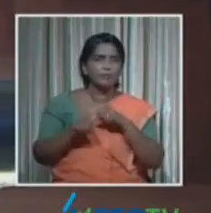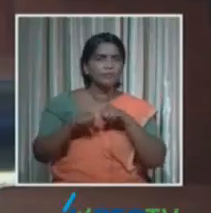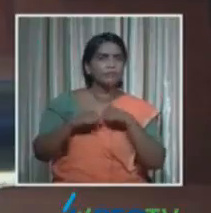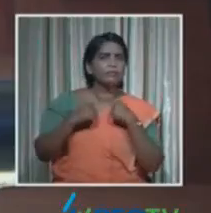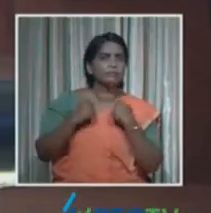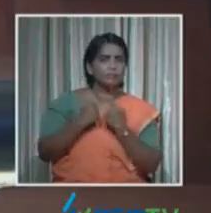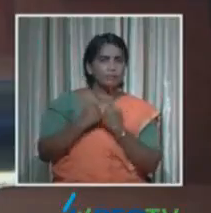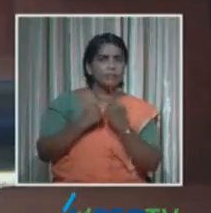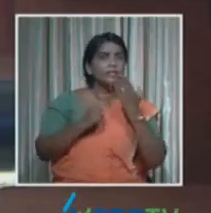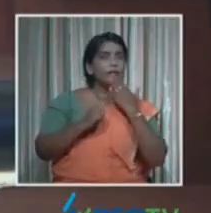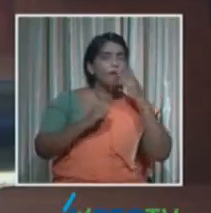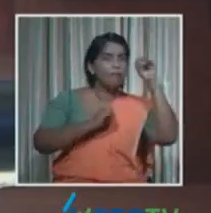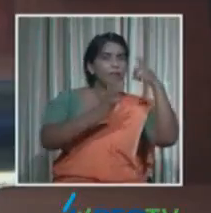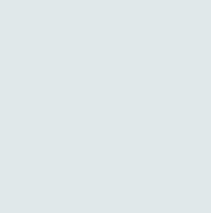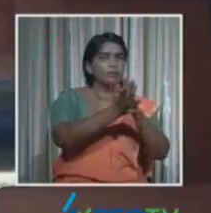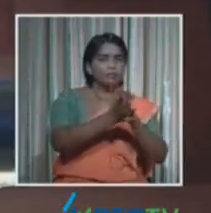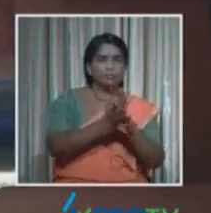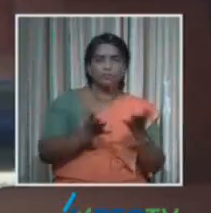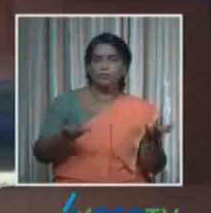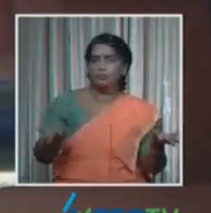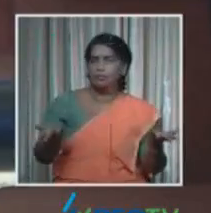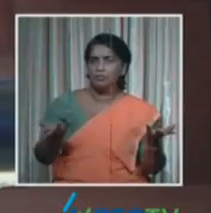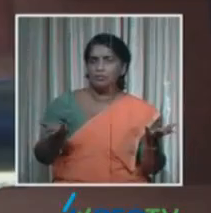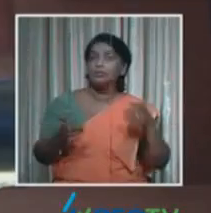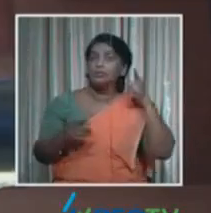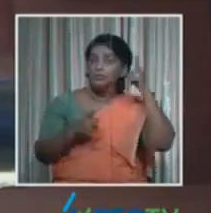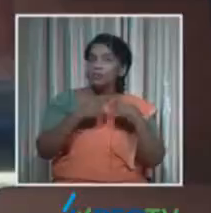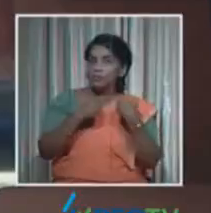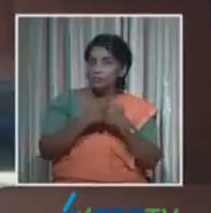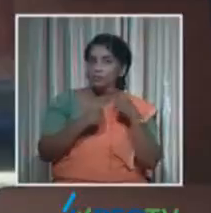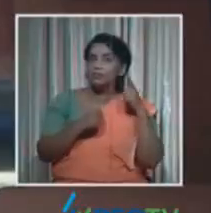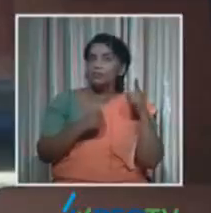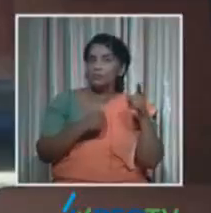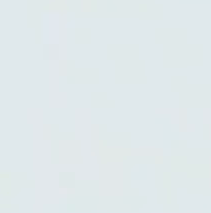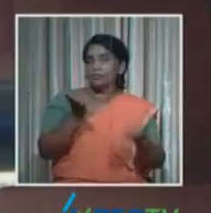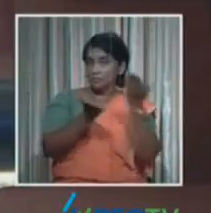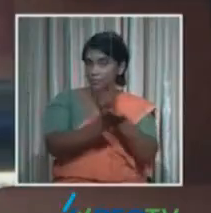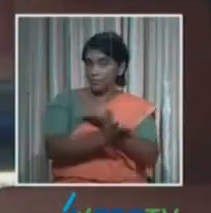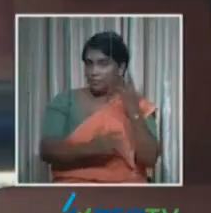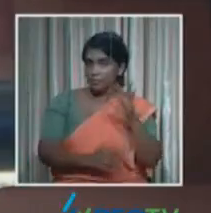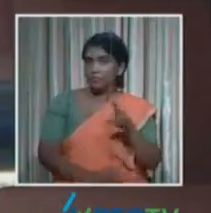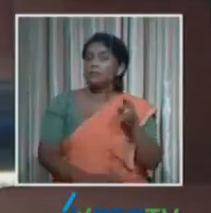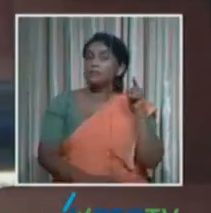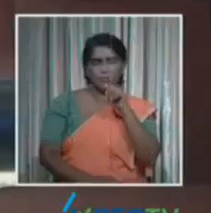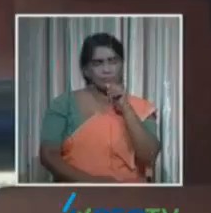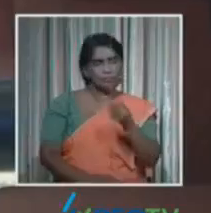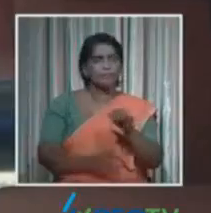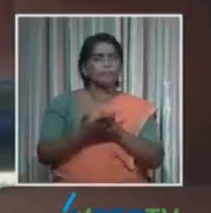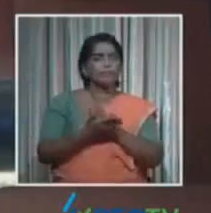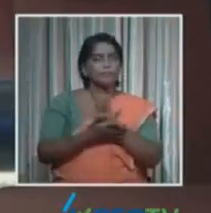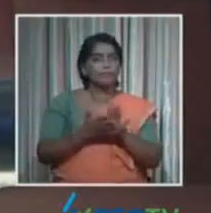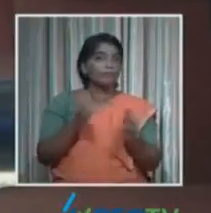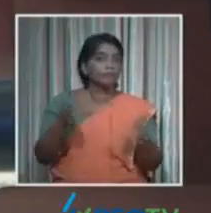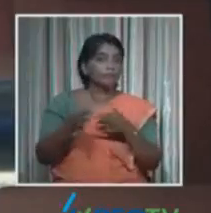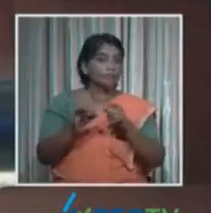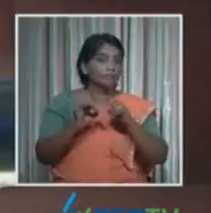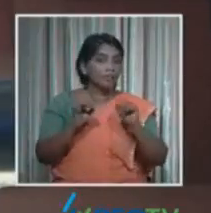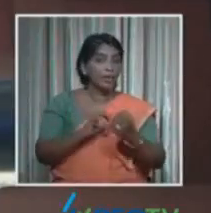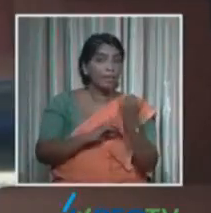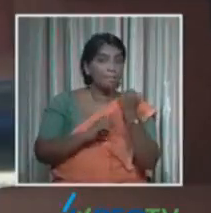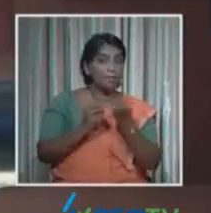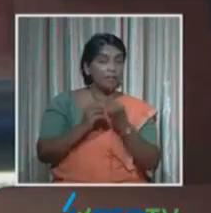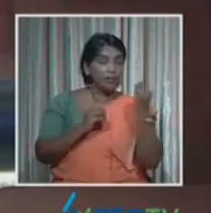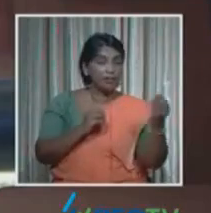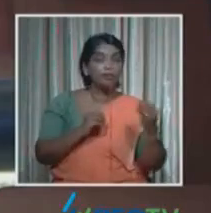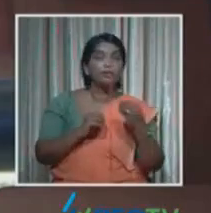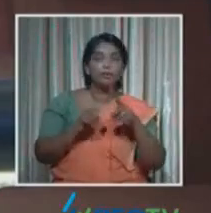සමාගම ඇමරිකාවේ රෙජිස්ටර් කරපු සමාගම. ඒතර ඒ සමාගමට තමයි මේ ගිවිසුම අත්සන් කරලා තිබෙන්නේ. එනිසා හරි පැහැදිලි කැබිනට් මණ්ඩලයෙන් බලය දුන්නේ නිව් ෆෝට්‍රස්